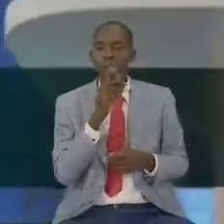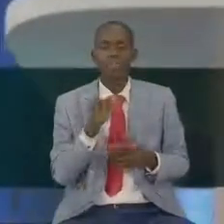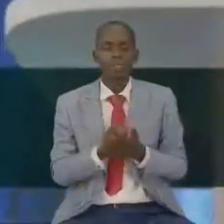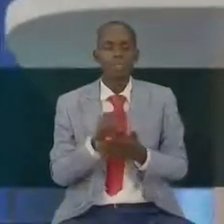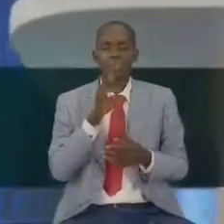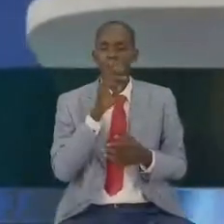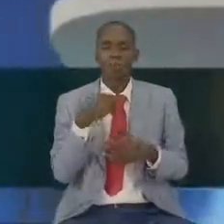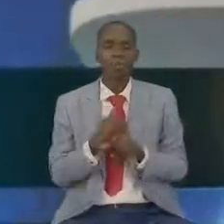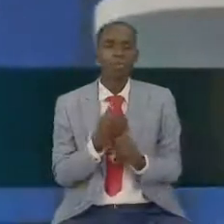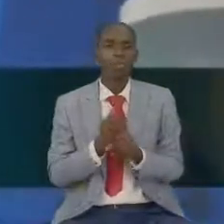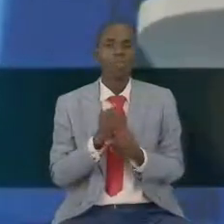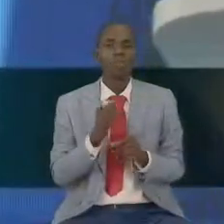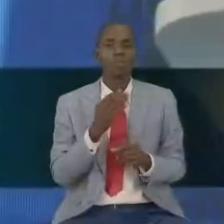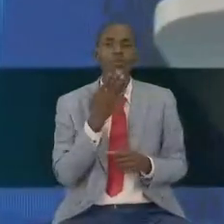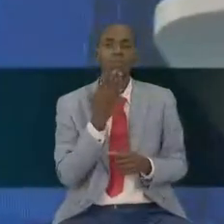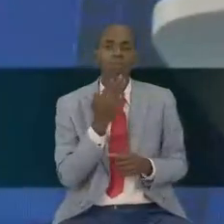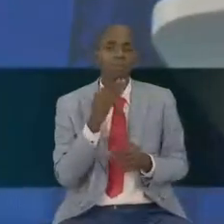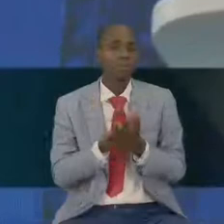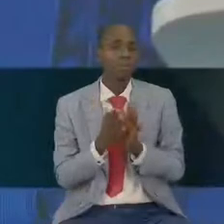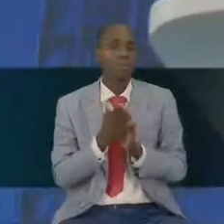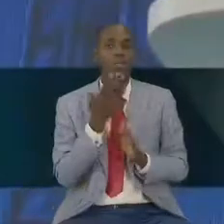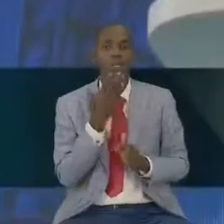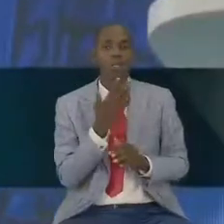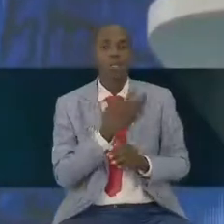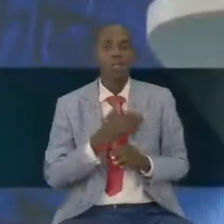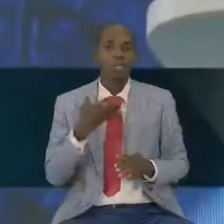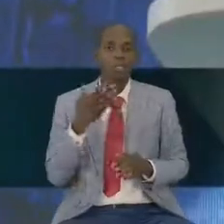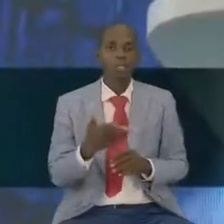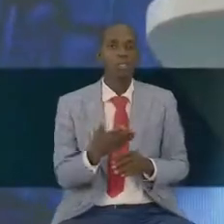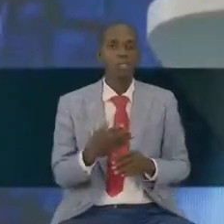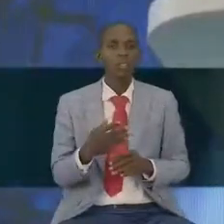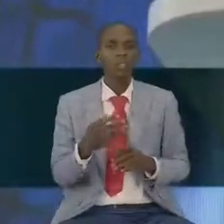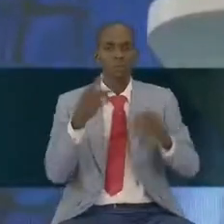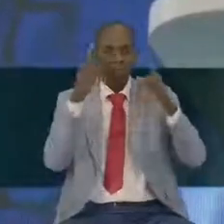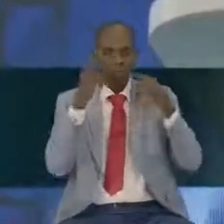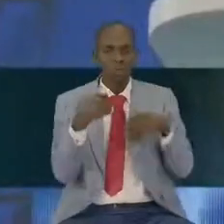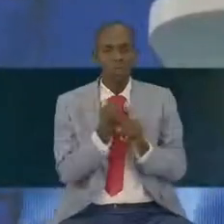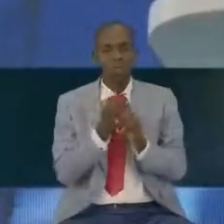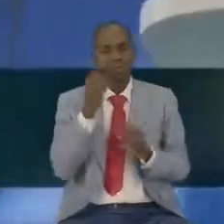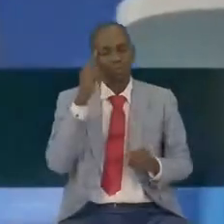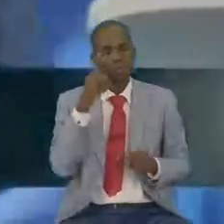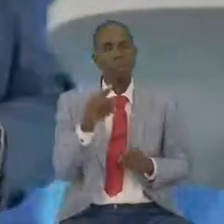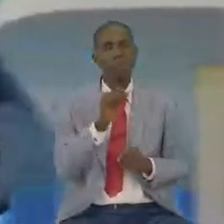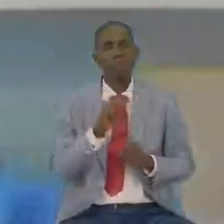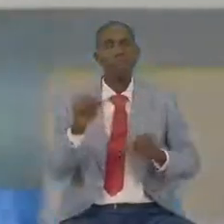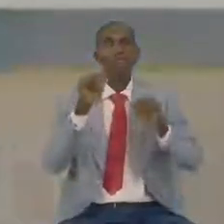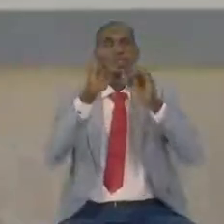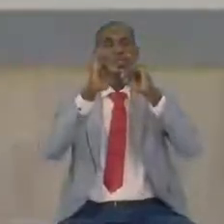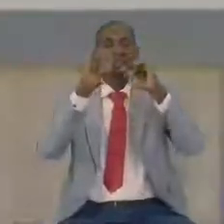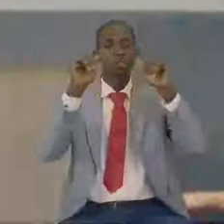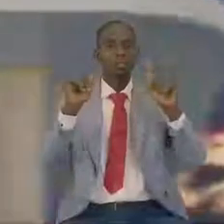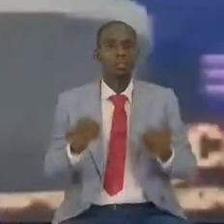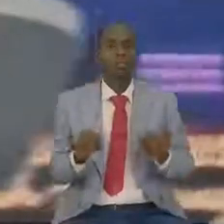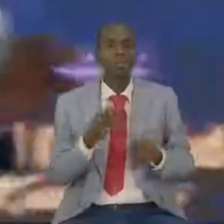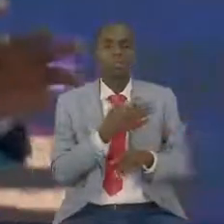et l'eau devint douce. Et ce fut là que l'Éternel donna au peuple des lois et des ordonnances, et ce fut